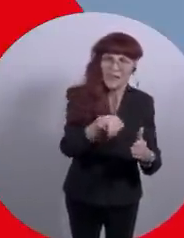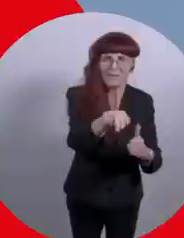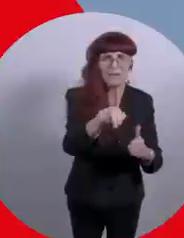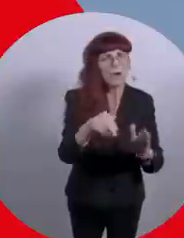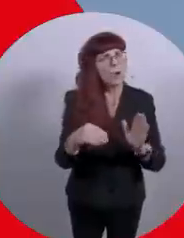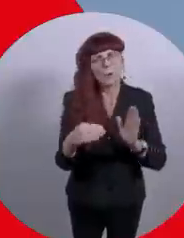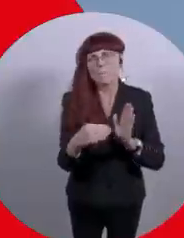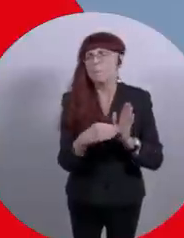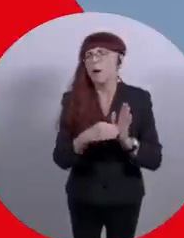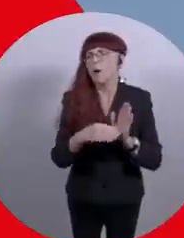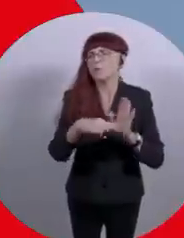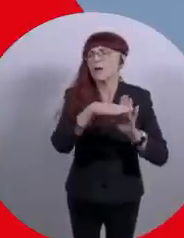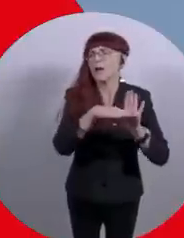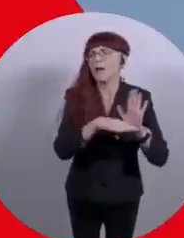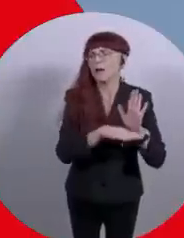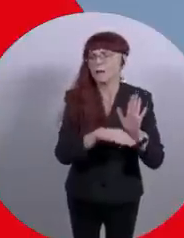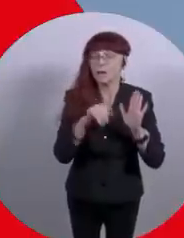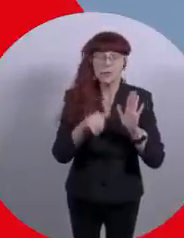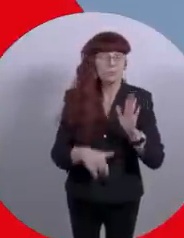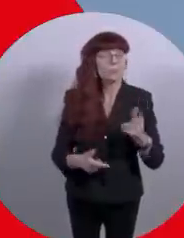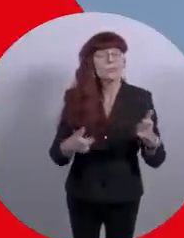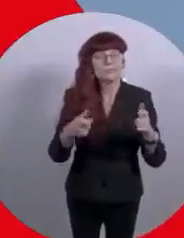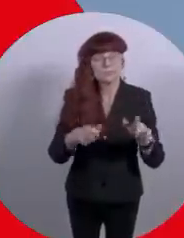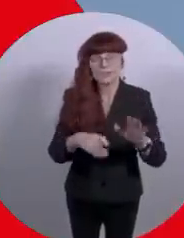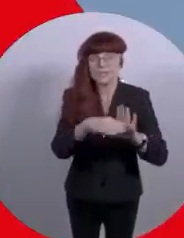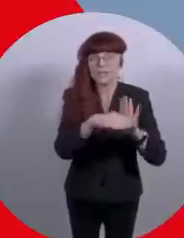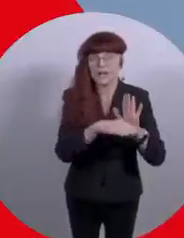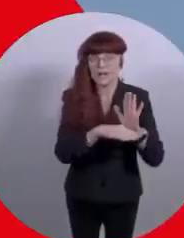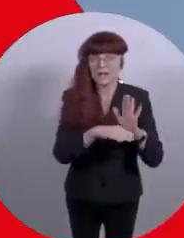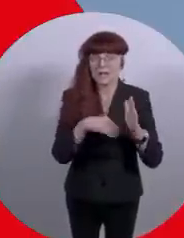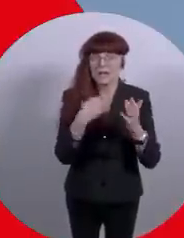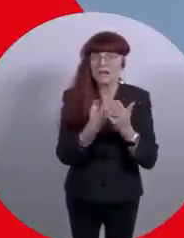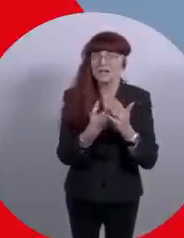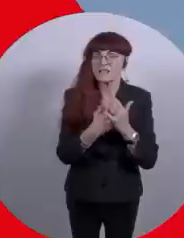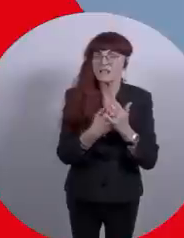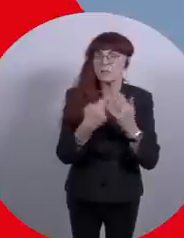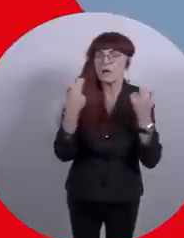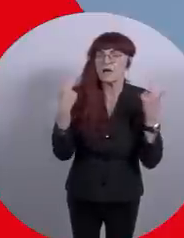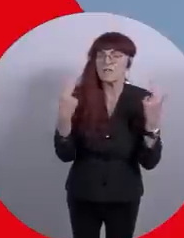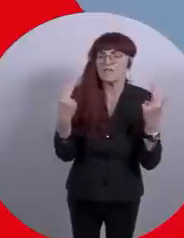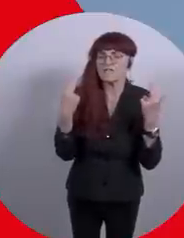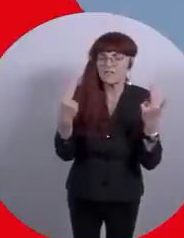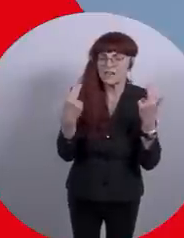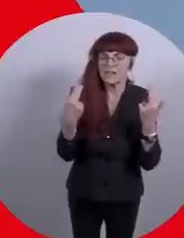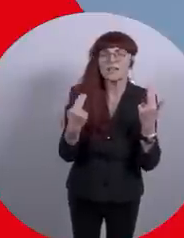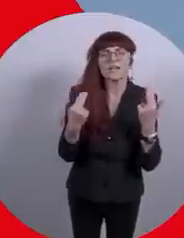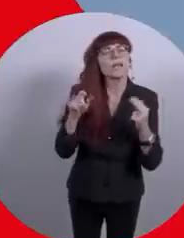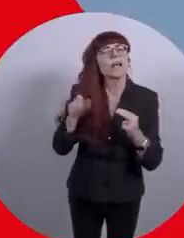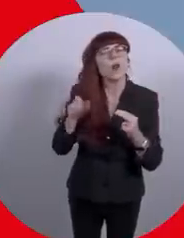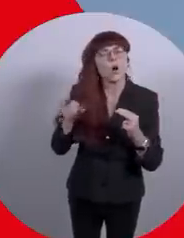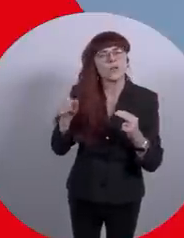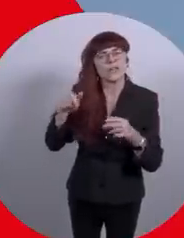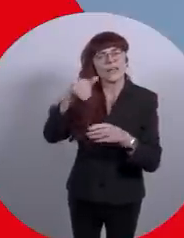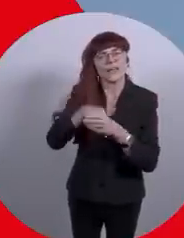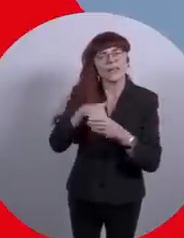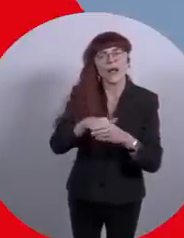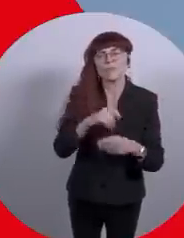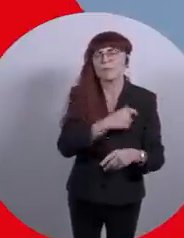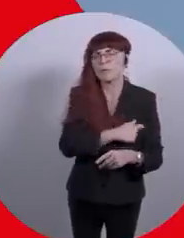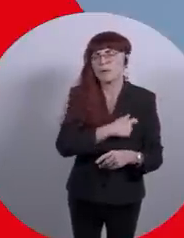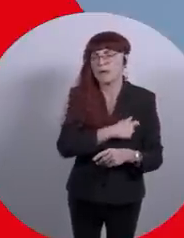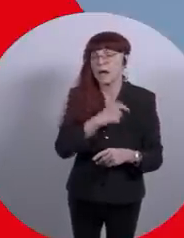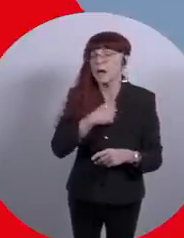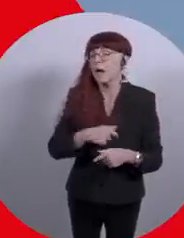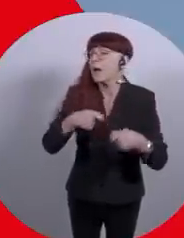Regeln und diese Regeln die müssen wir alle festlegen ganz ganz viele wichtige Player in der Partei sich dazu bekannt dass die Mitgliederbefragung als